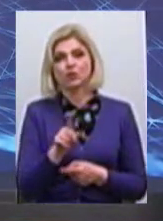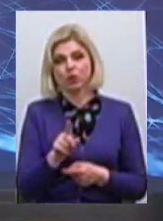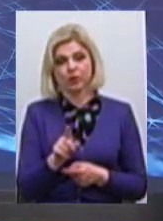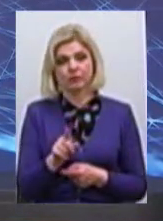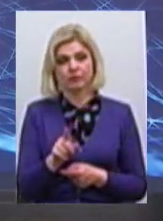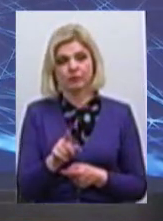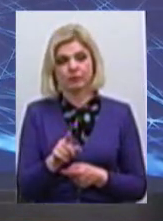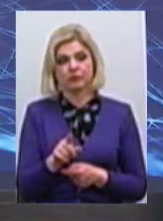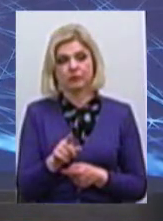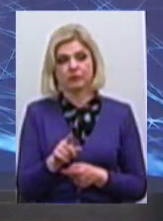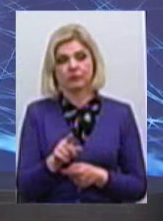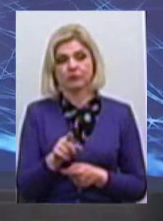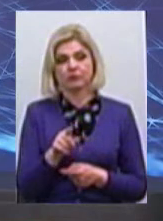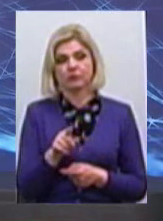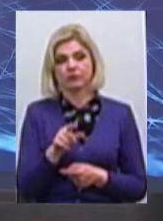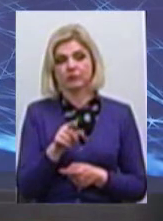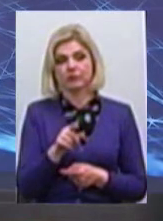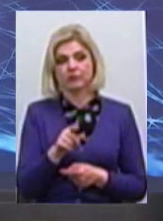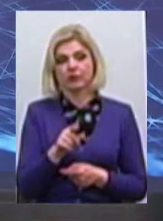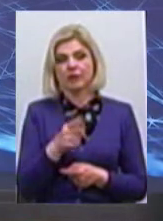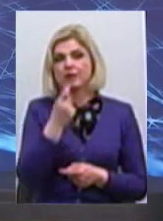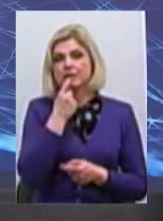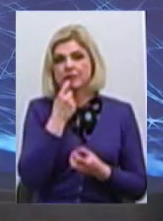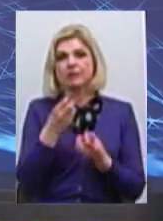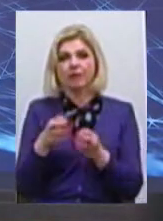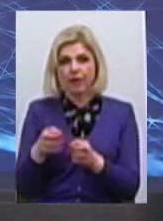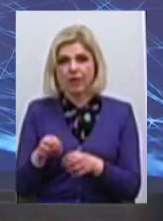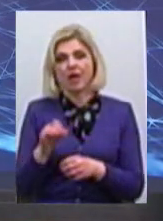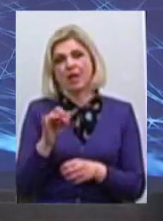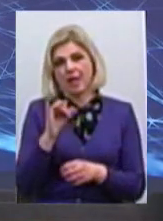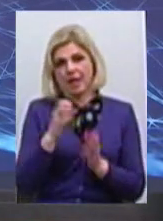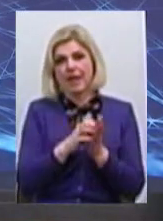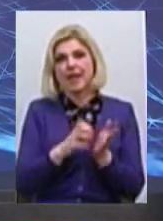відбувається линька, парування, відкладення ікри у раків.